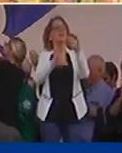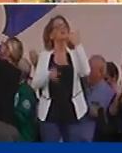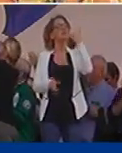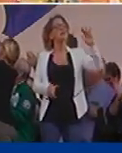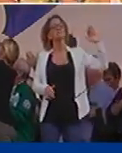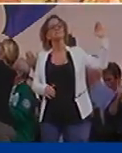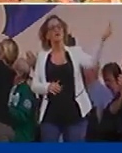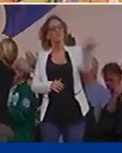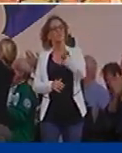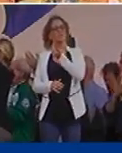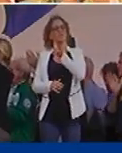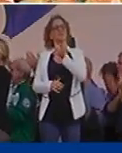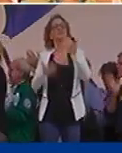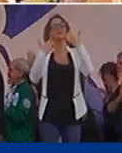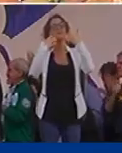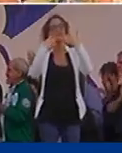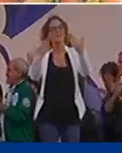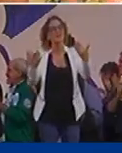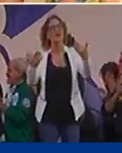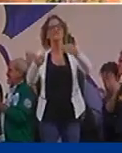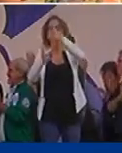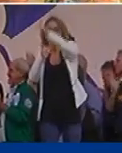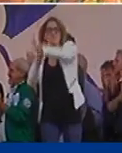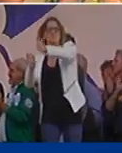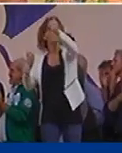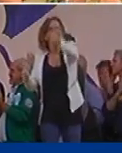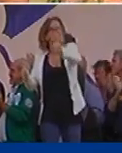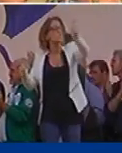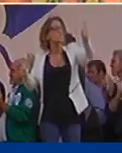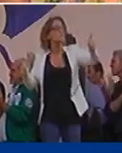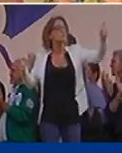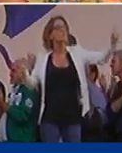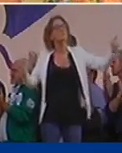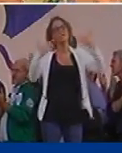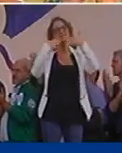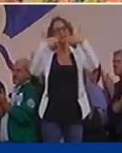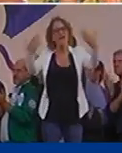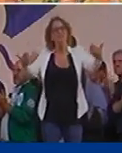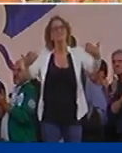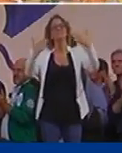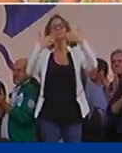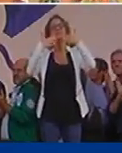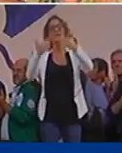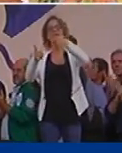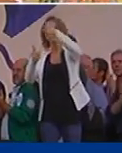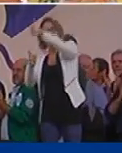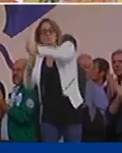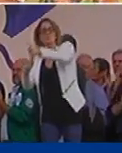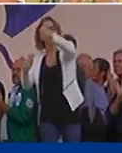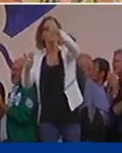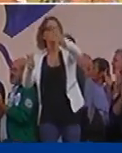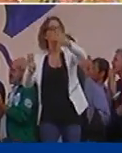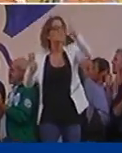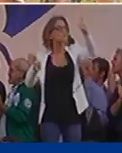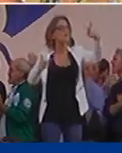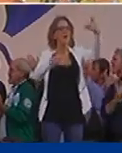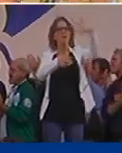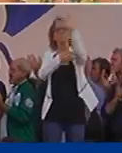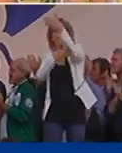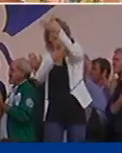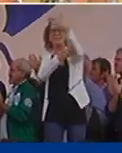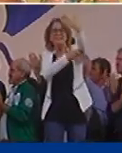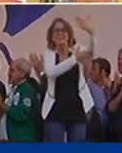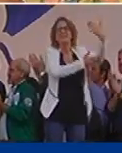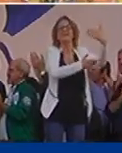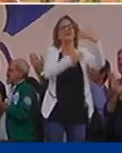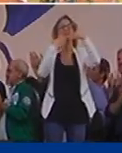a tutti. Grazie uno per uno, grazie a una per una delle vostre bandiere,